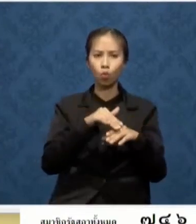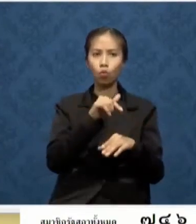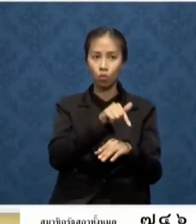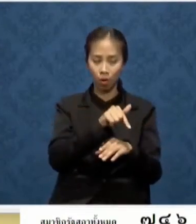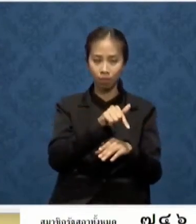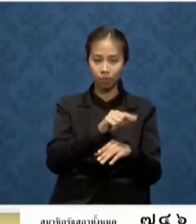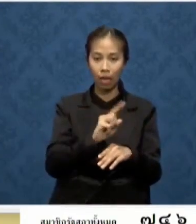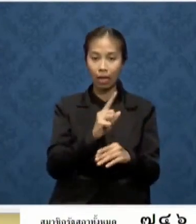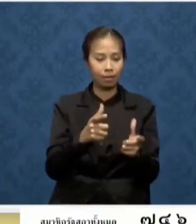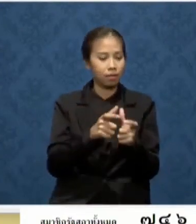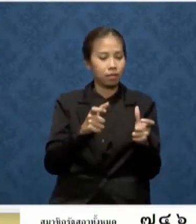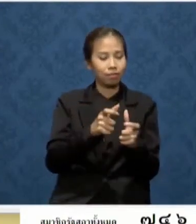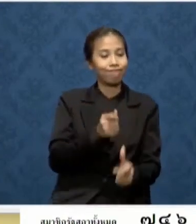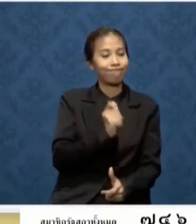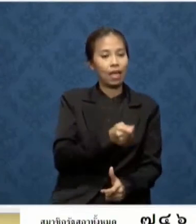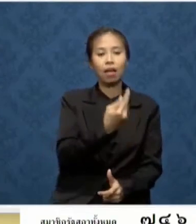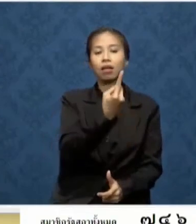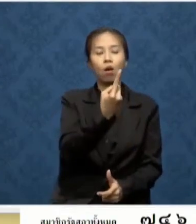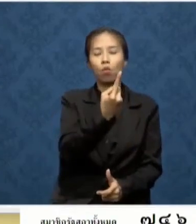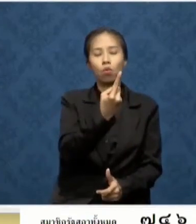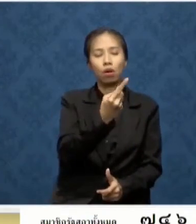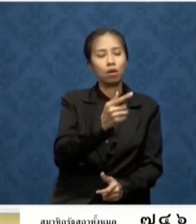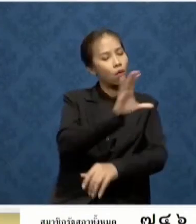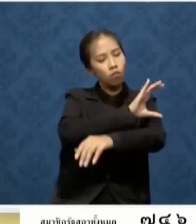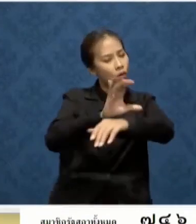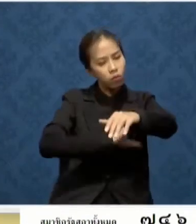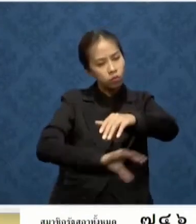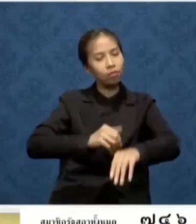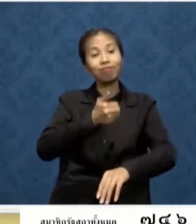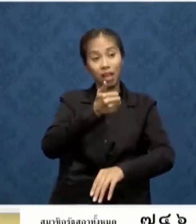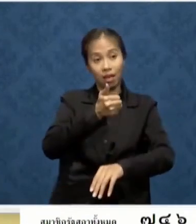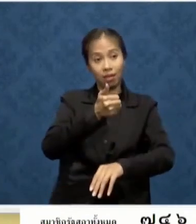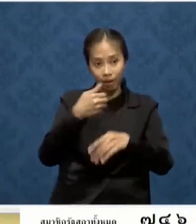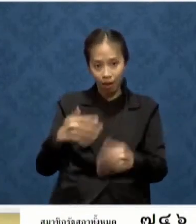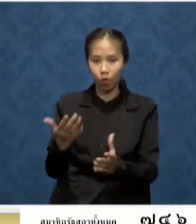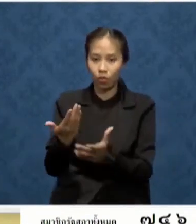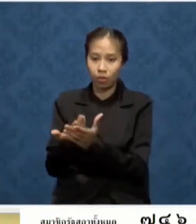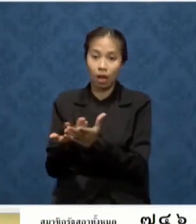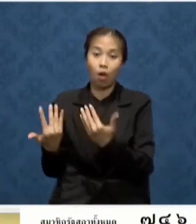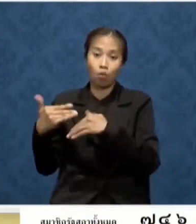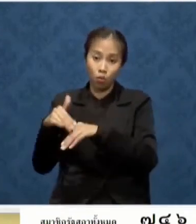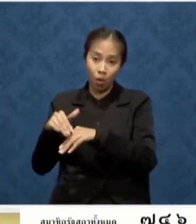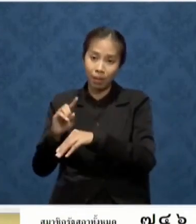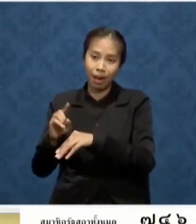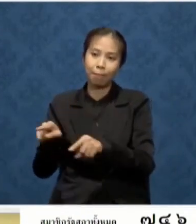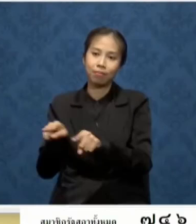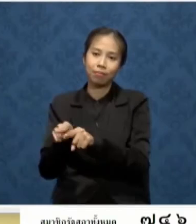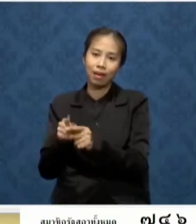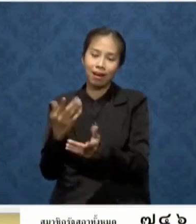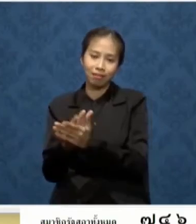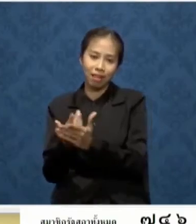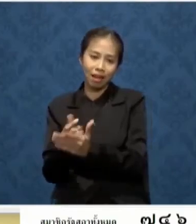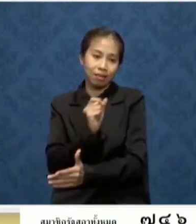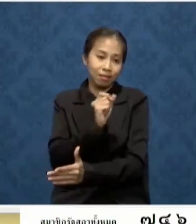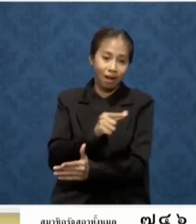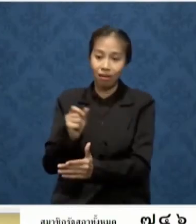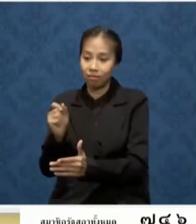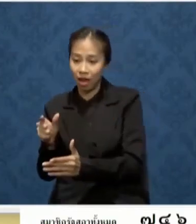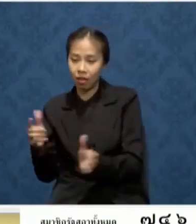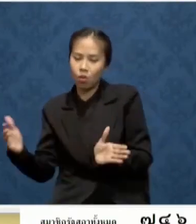ร